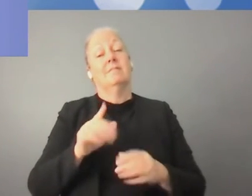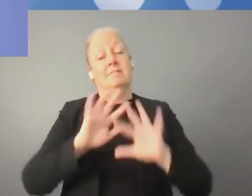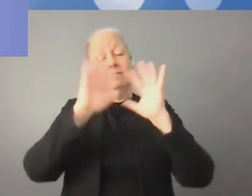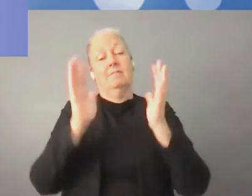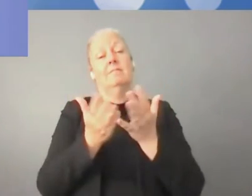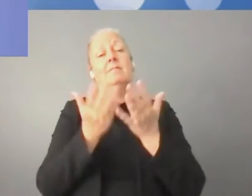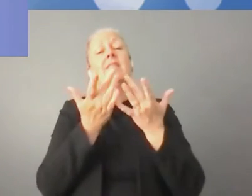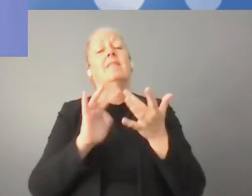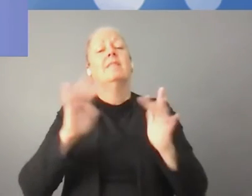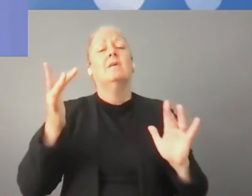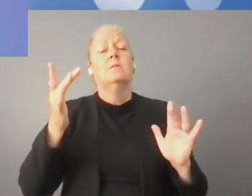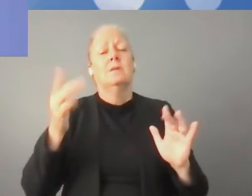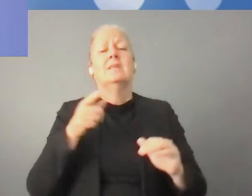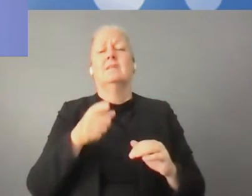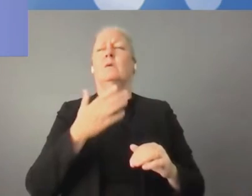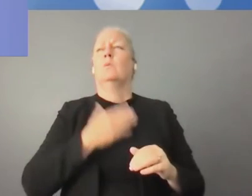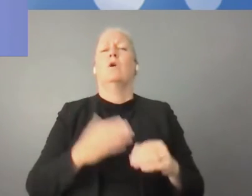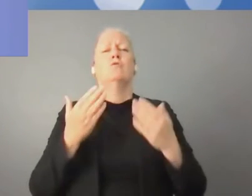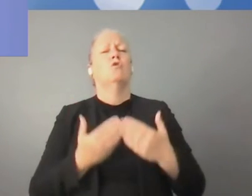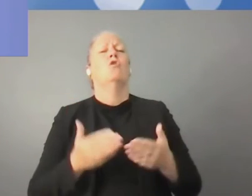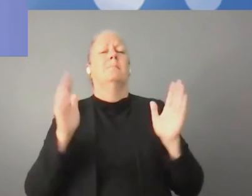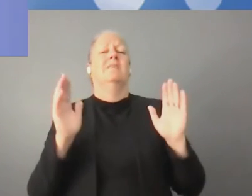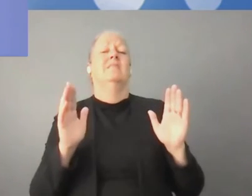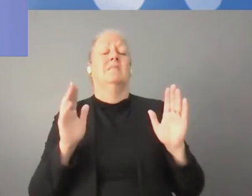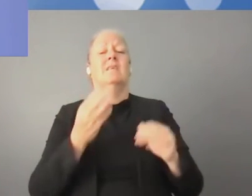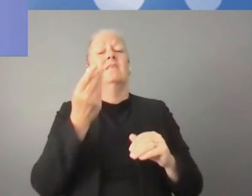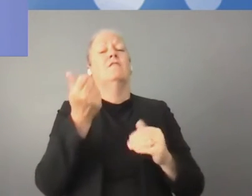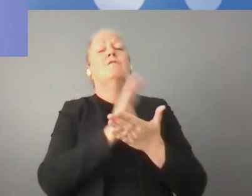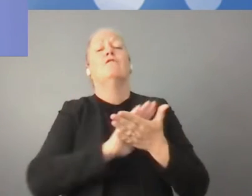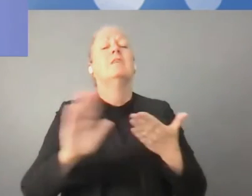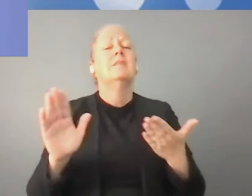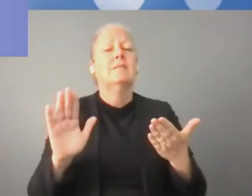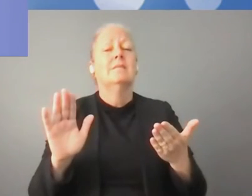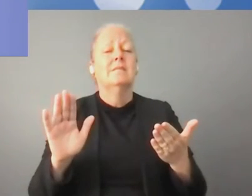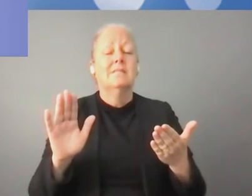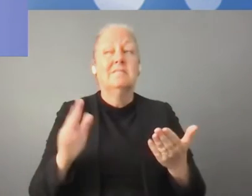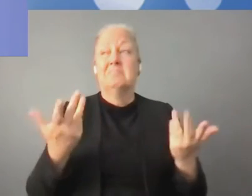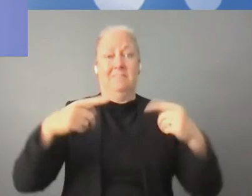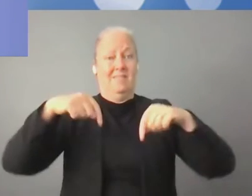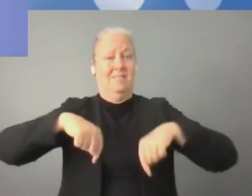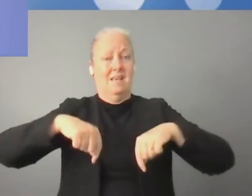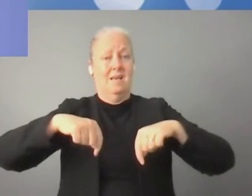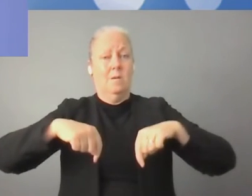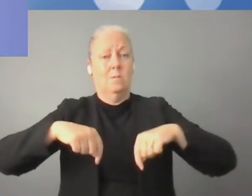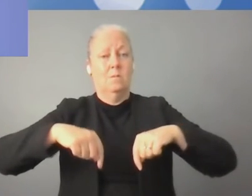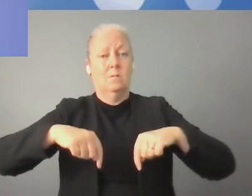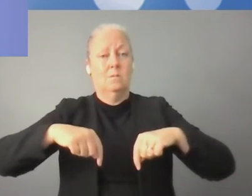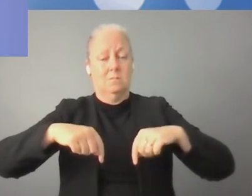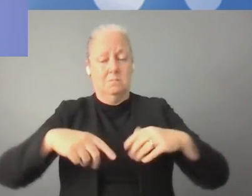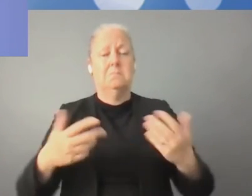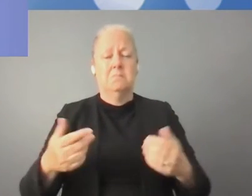вроде ложного интернета под доминацией оператора. То есть можно себе в этом